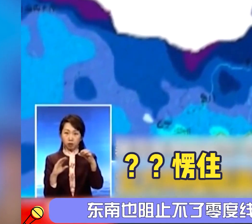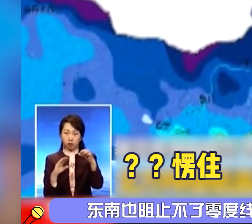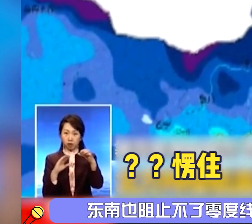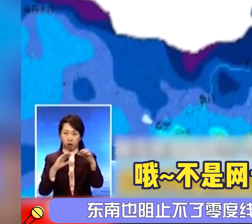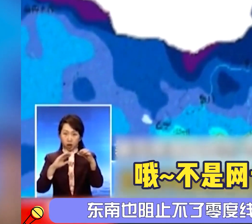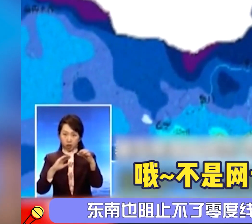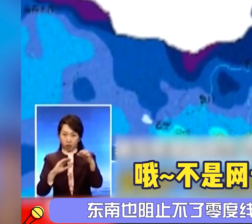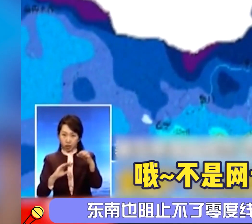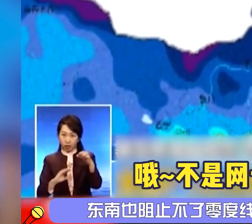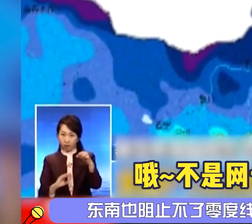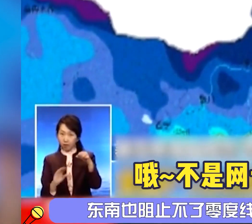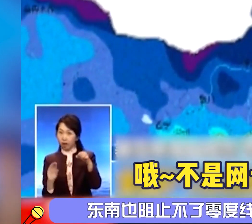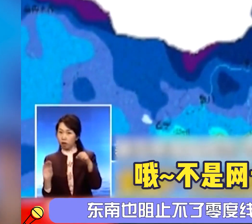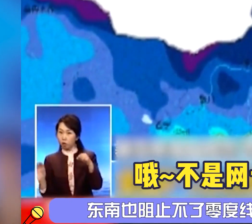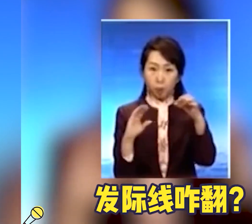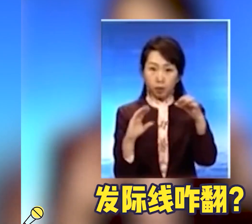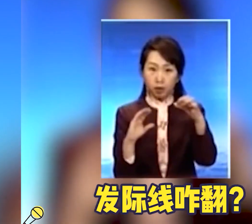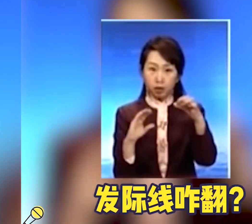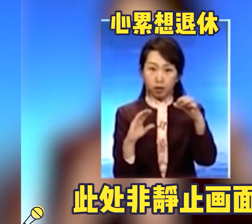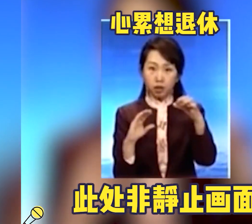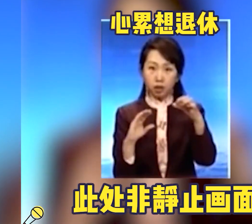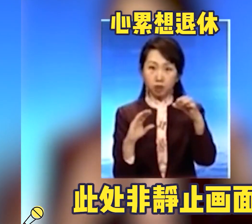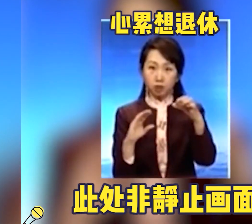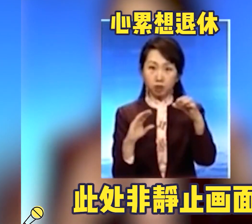际线东南阻止不了零渡线